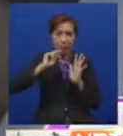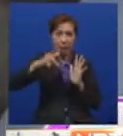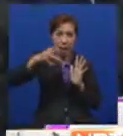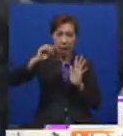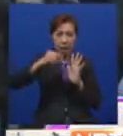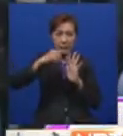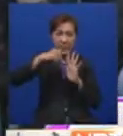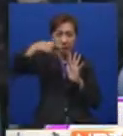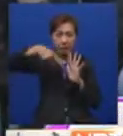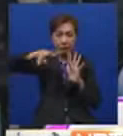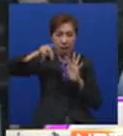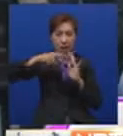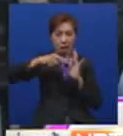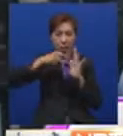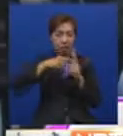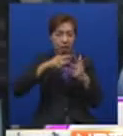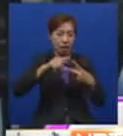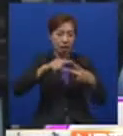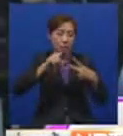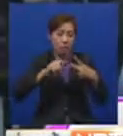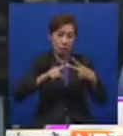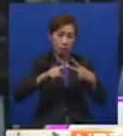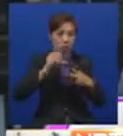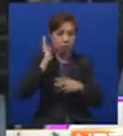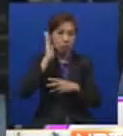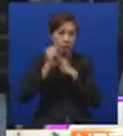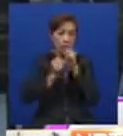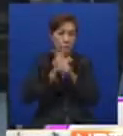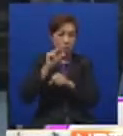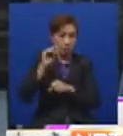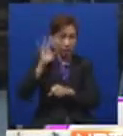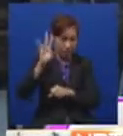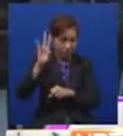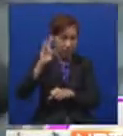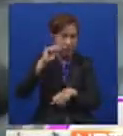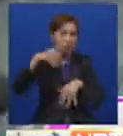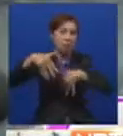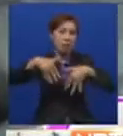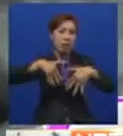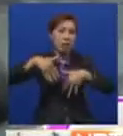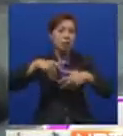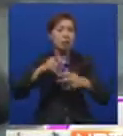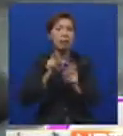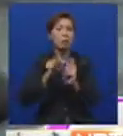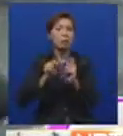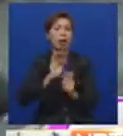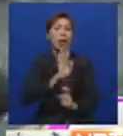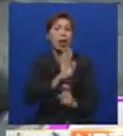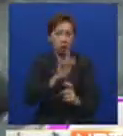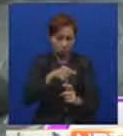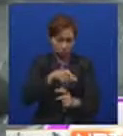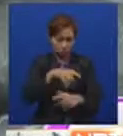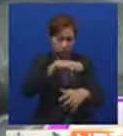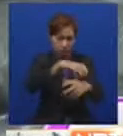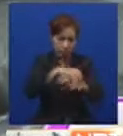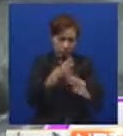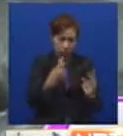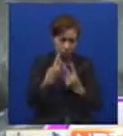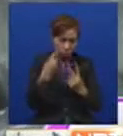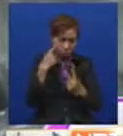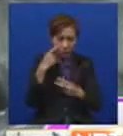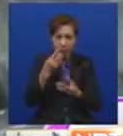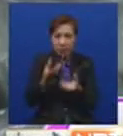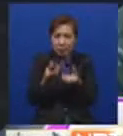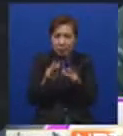และนายจะรอไพรปลีเปรมอายุ 37ปีชาวอำเภอปางมะผ้าพร้อมเฮโลอีนจำนวน 6ถุงน้ำหนัก